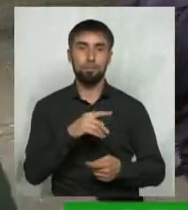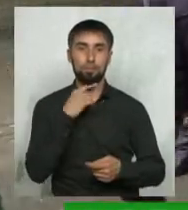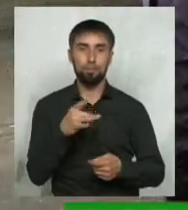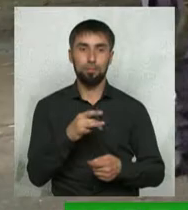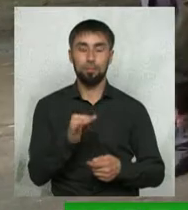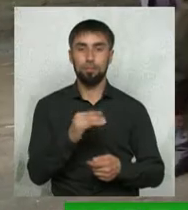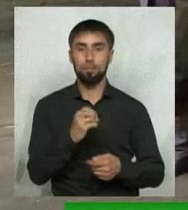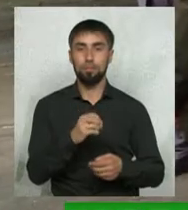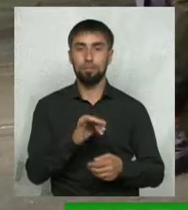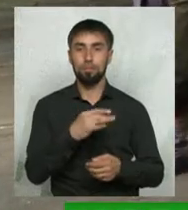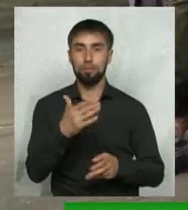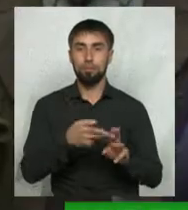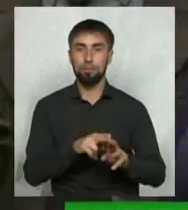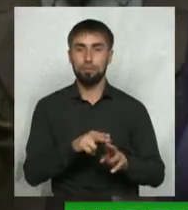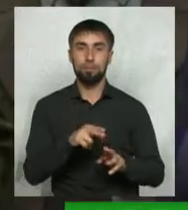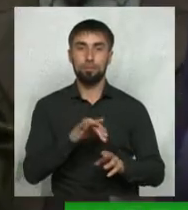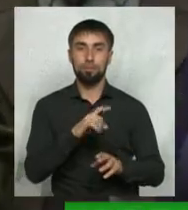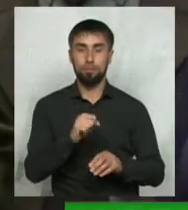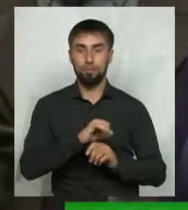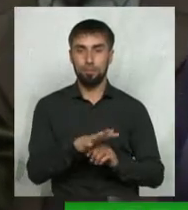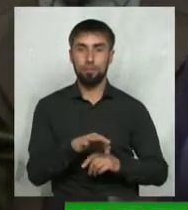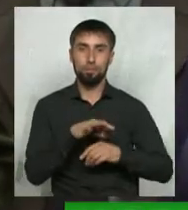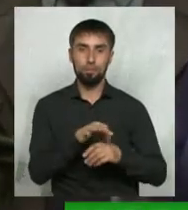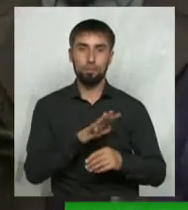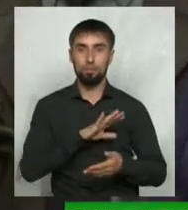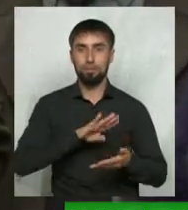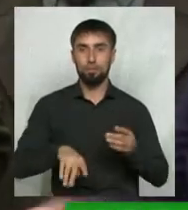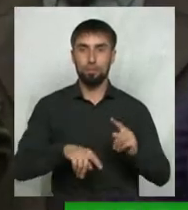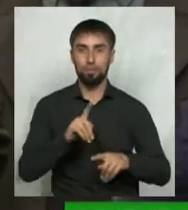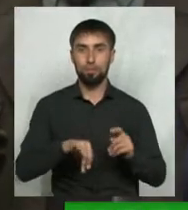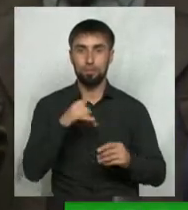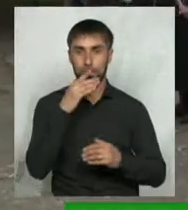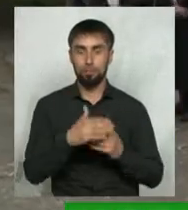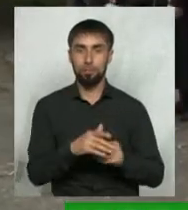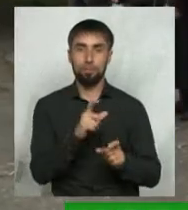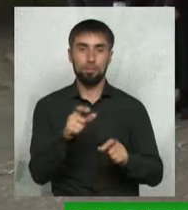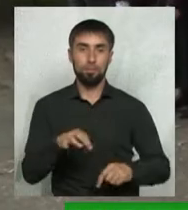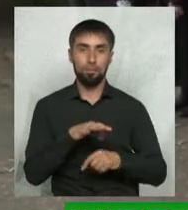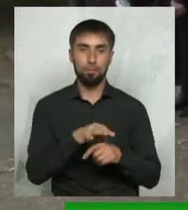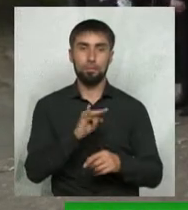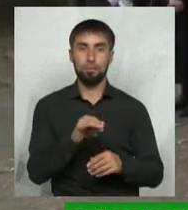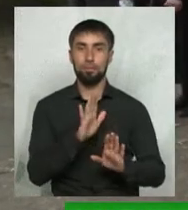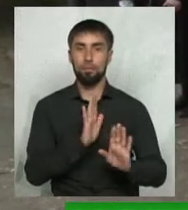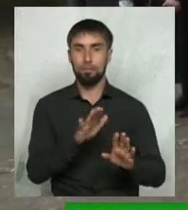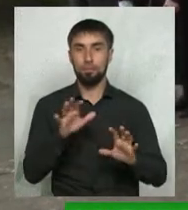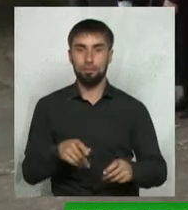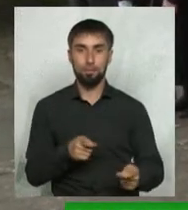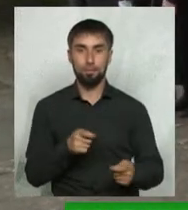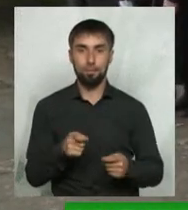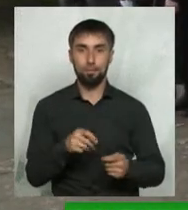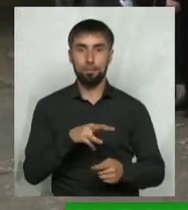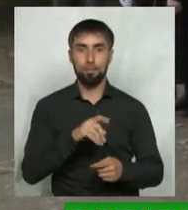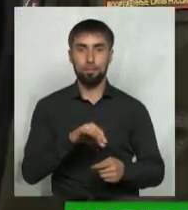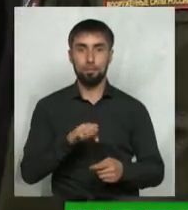Из-за нестабильной эпидемиологической ситуации проводы прошли без родных и близких. Ребят провожает и заместитель председателя правительства